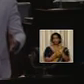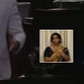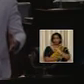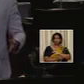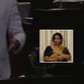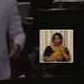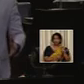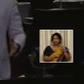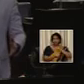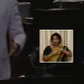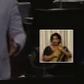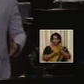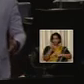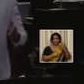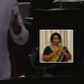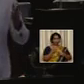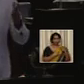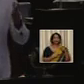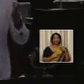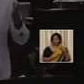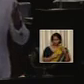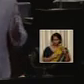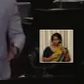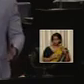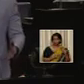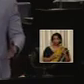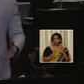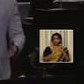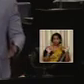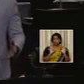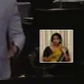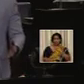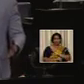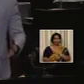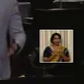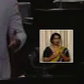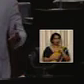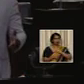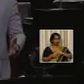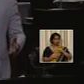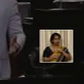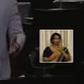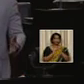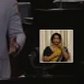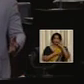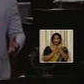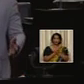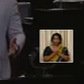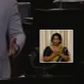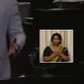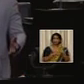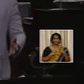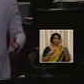लभने विकुण दिन रक्षण संस्था लाभ लभन आयतने मेके सेवको शिरोना मेकट